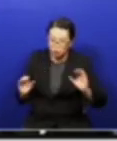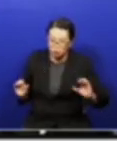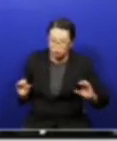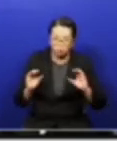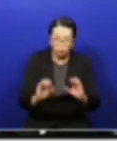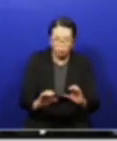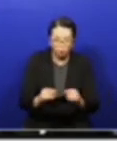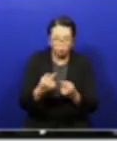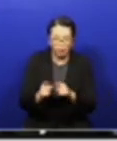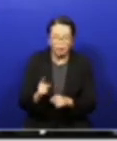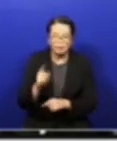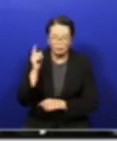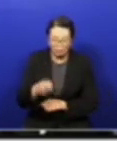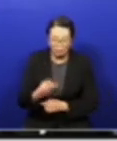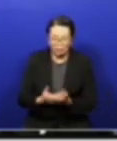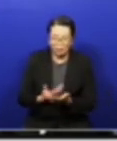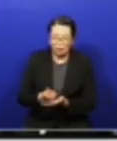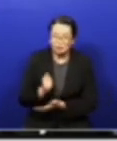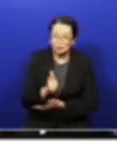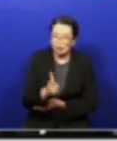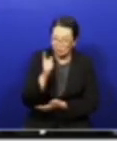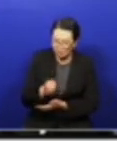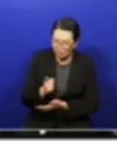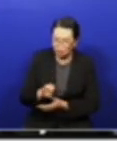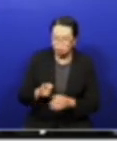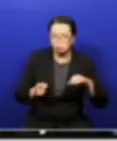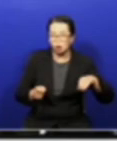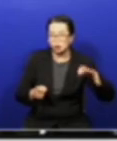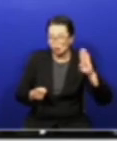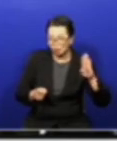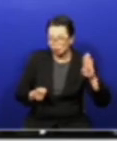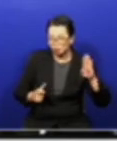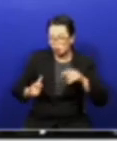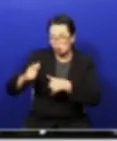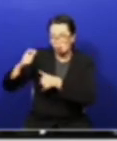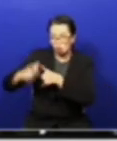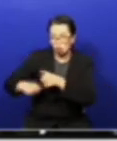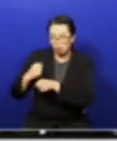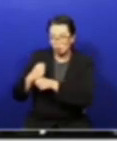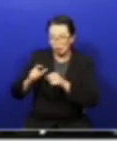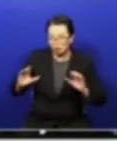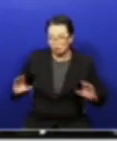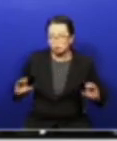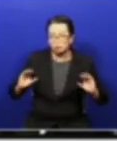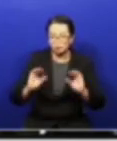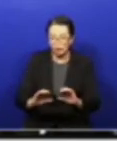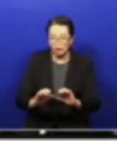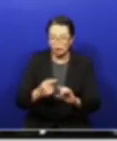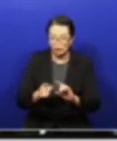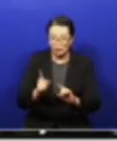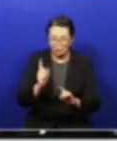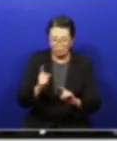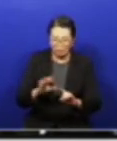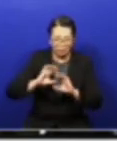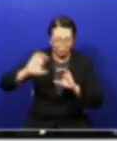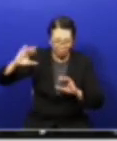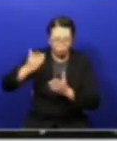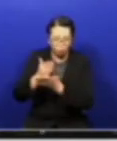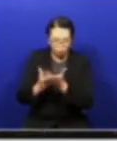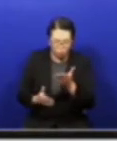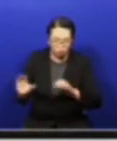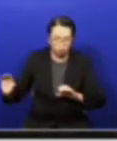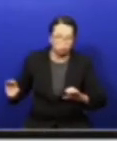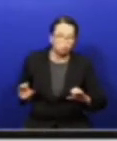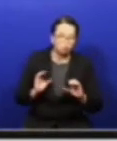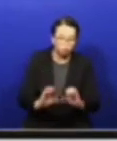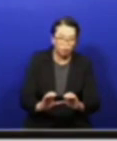น่ะเขาส่งแต่รัฐบาลนี่ไม่ส่งจริงหรือเปล่าหรือขาดส่งอยู่กี่ปีถ้าท่านตอบขาดจริงพวกผมจะตามให้นี่เดี๋ยวง